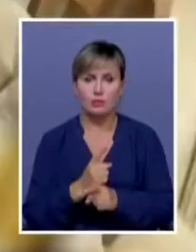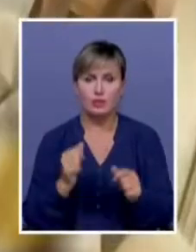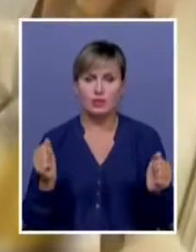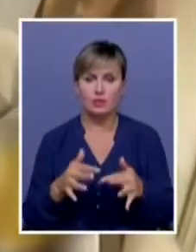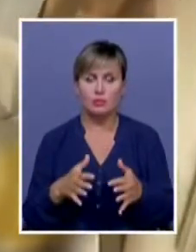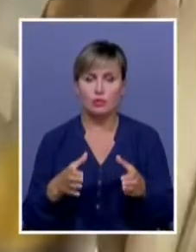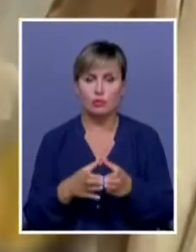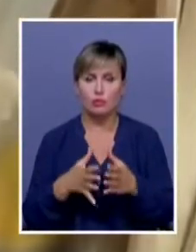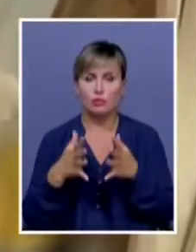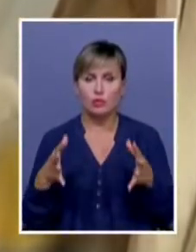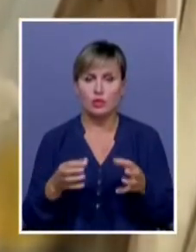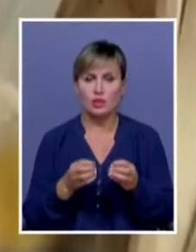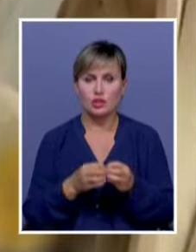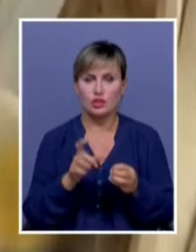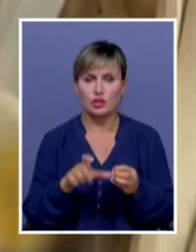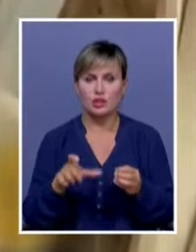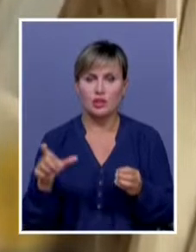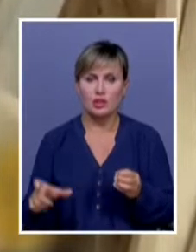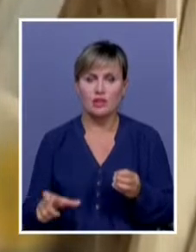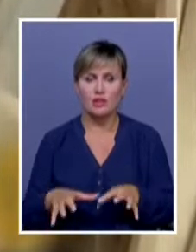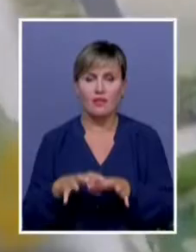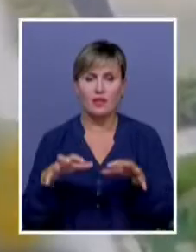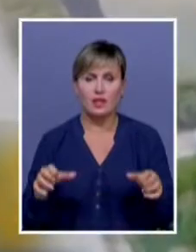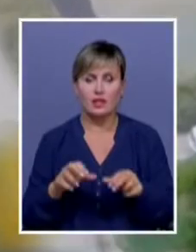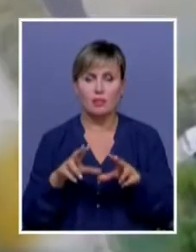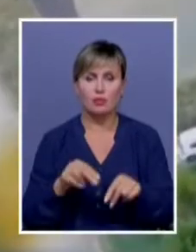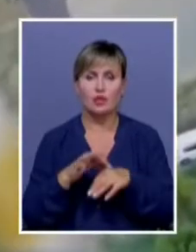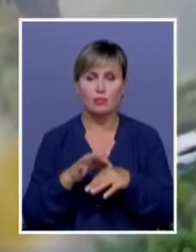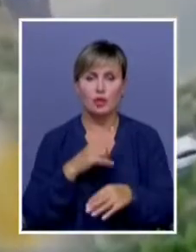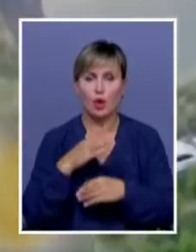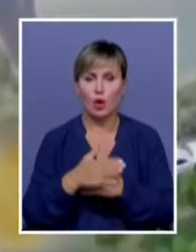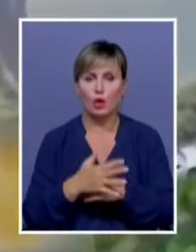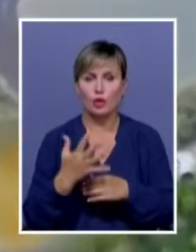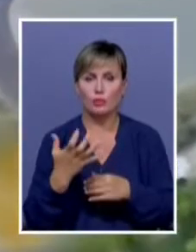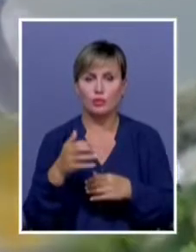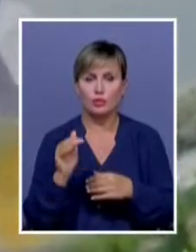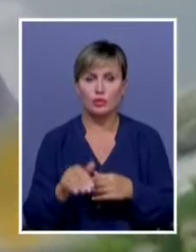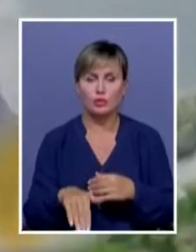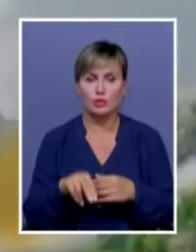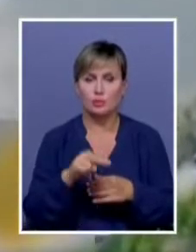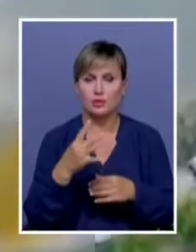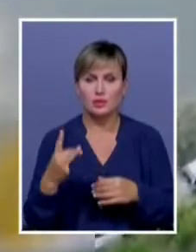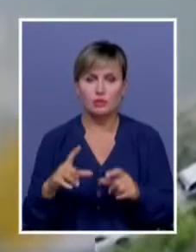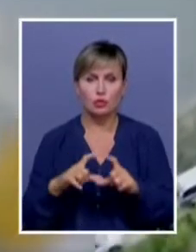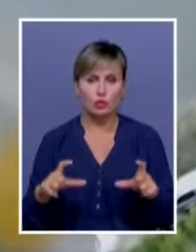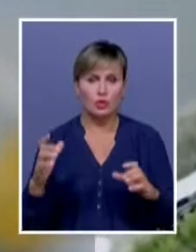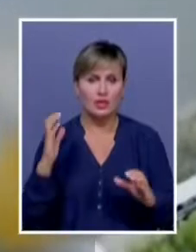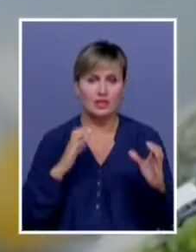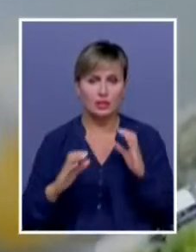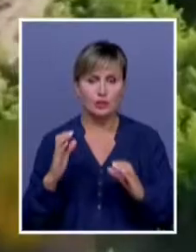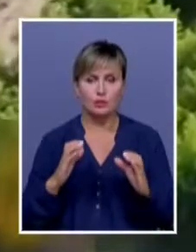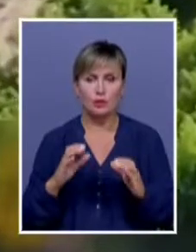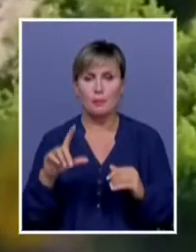собираться группами более 10 человек. Власти обещали провести около 500 тысяч ПЦР-тестов в школах и институтах.